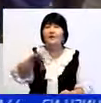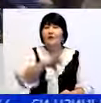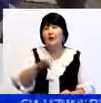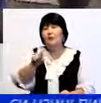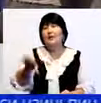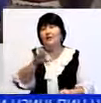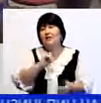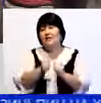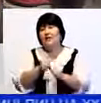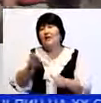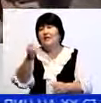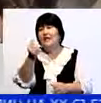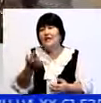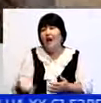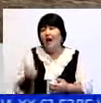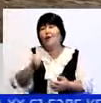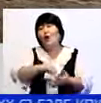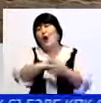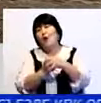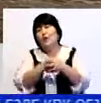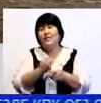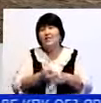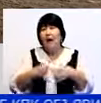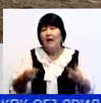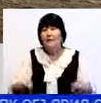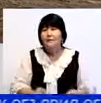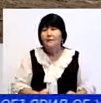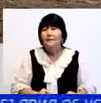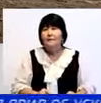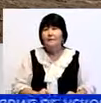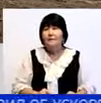Они состязались в Тинге-Алу, затем в Аударыспах.